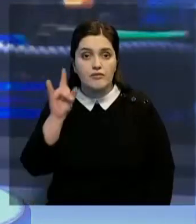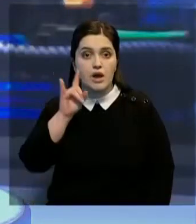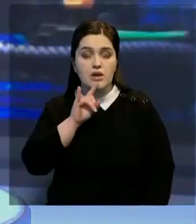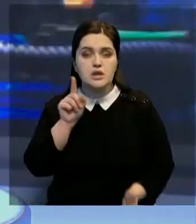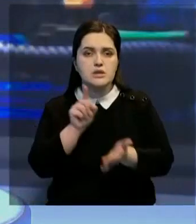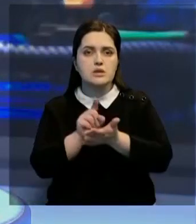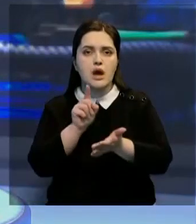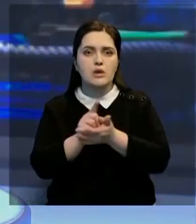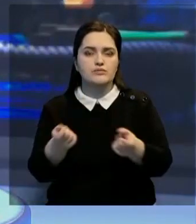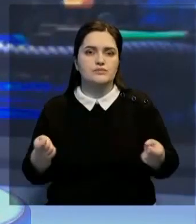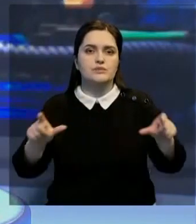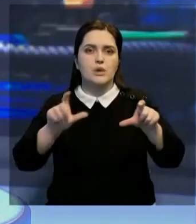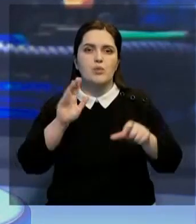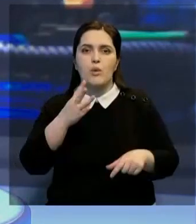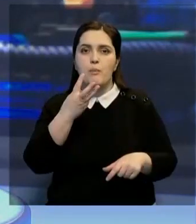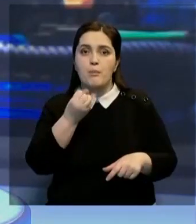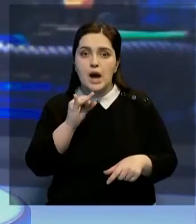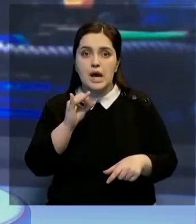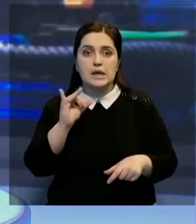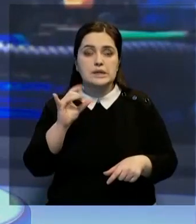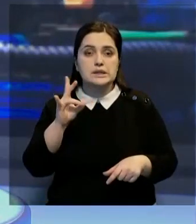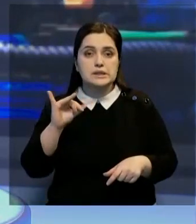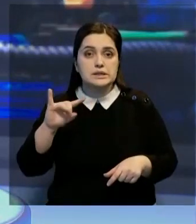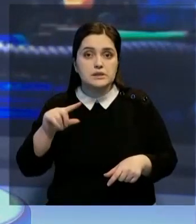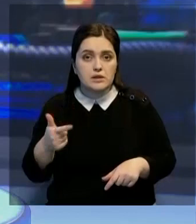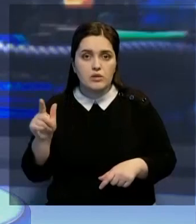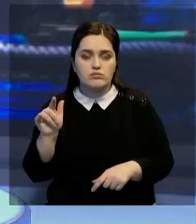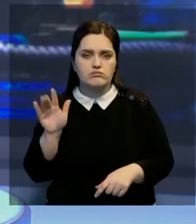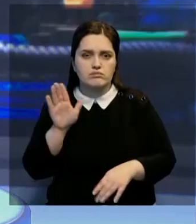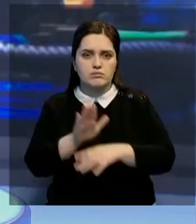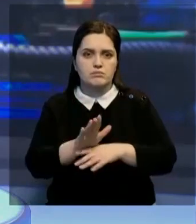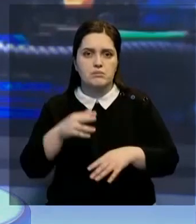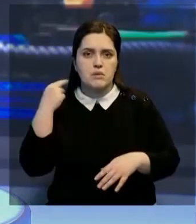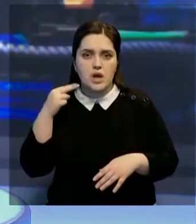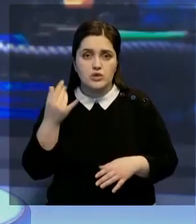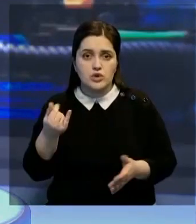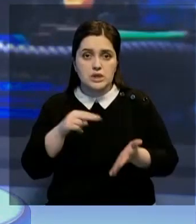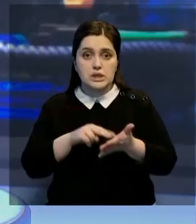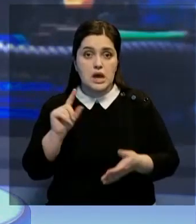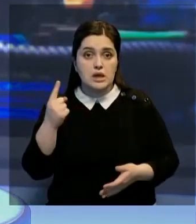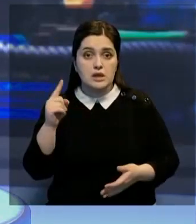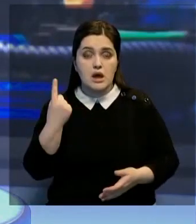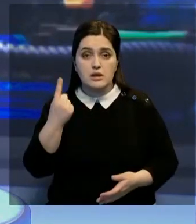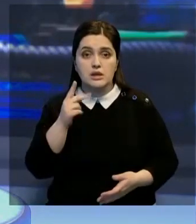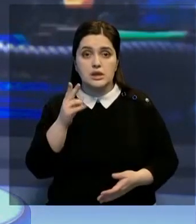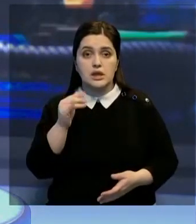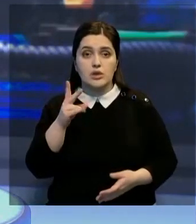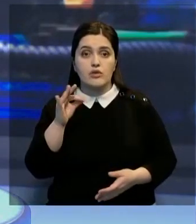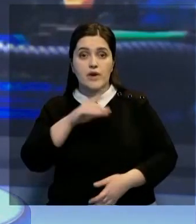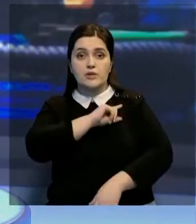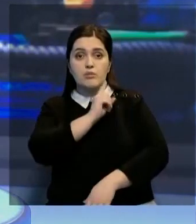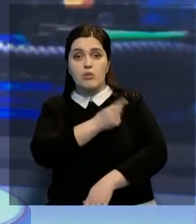В Казахстане повысят налоги на майнинг. Соответствующее поручение дал президент. Текущая ставка 1 тенге за